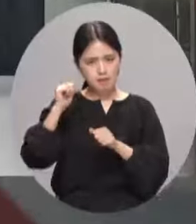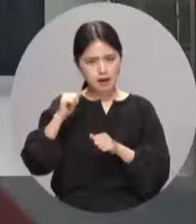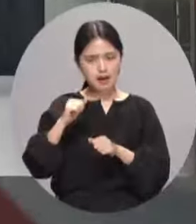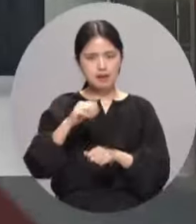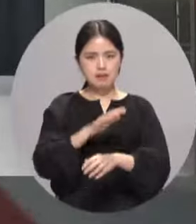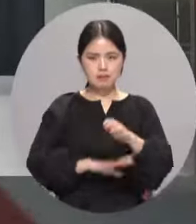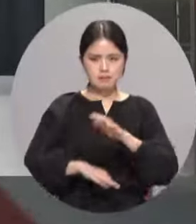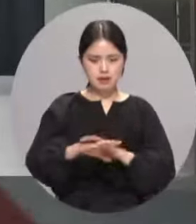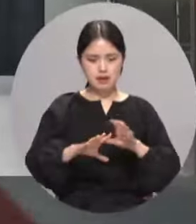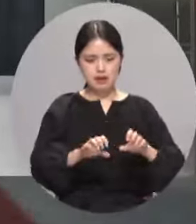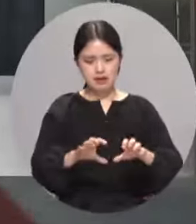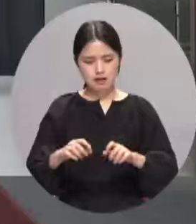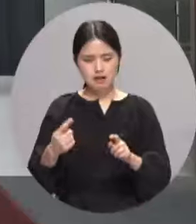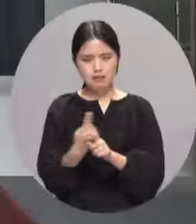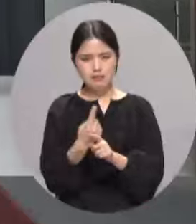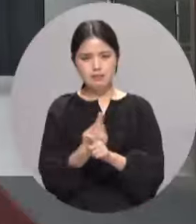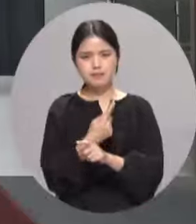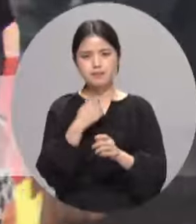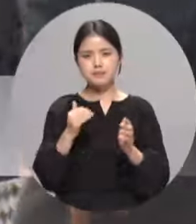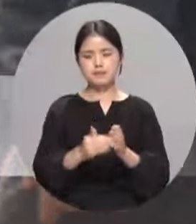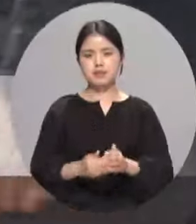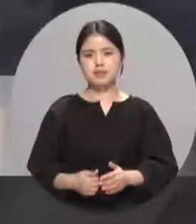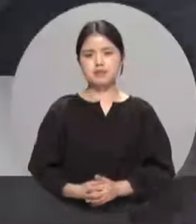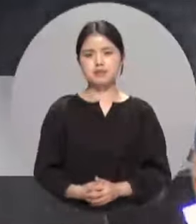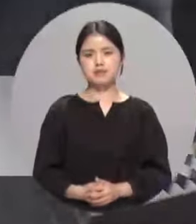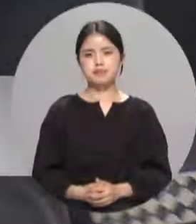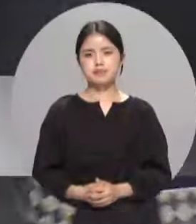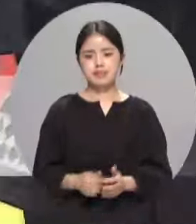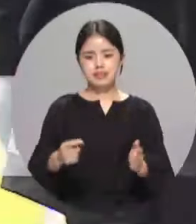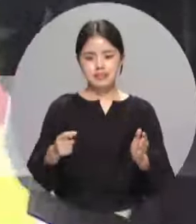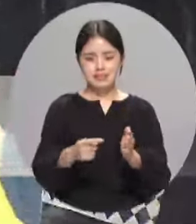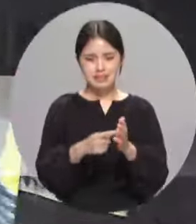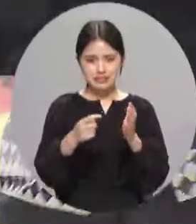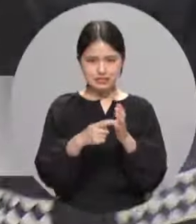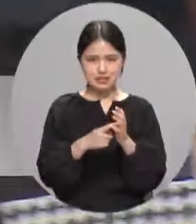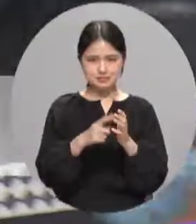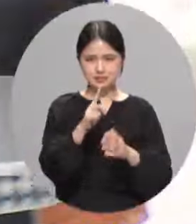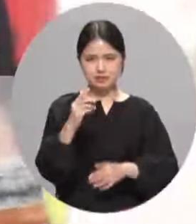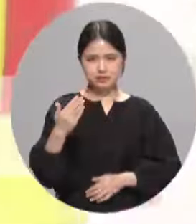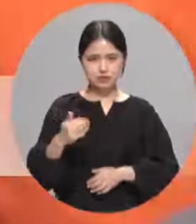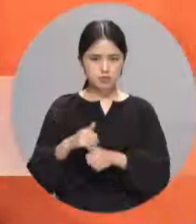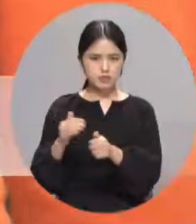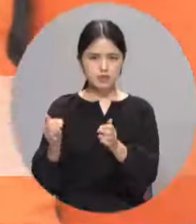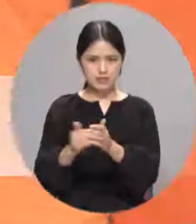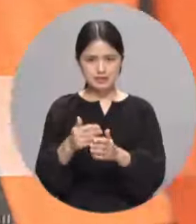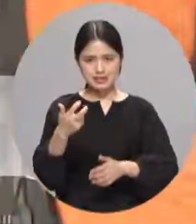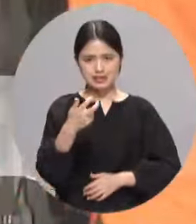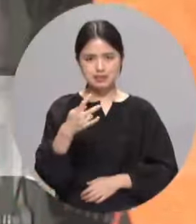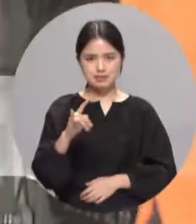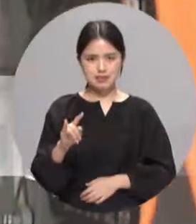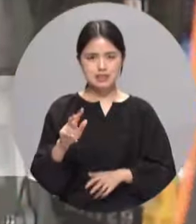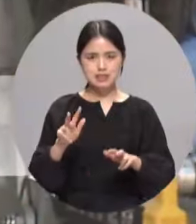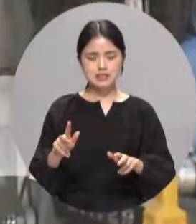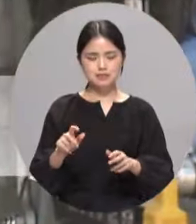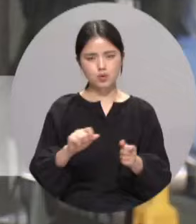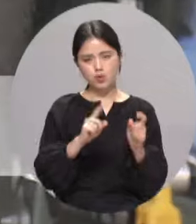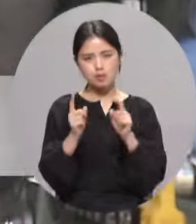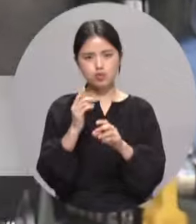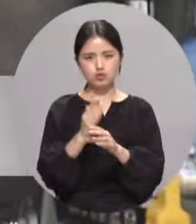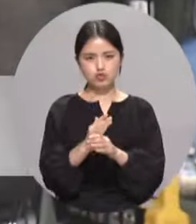등 응급처치를 진행했다고 밝혔습니다. 응급대원에게 인계된 70대는 현재 병원에서 회복 중인데